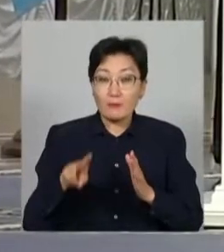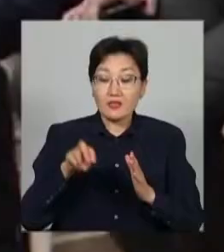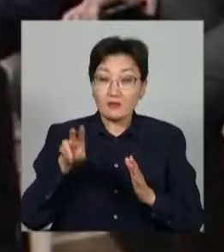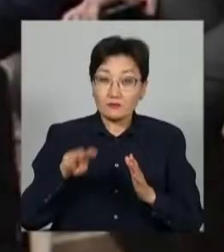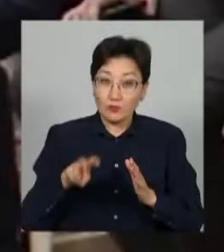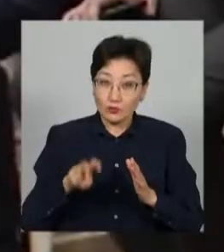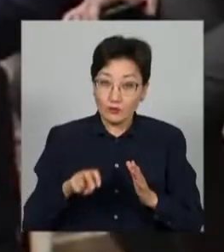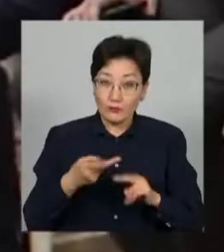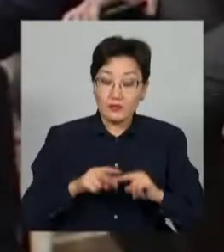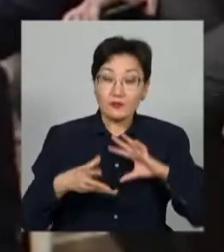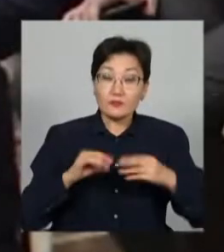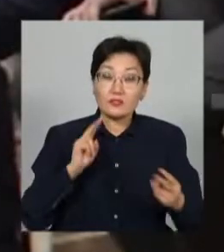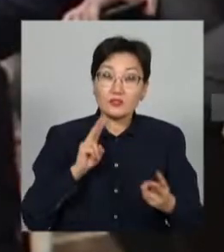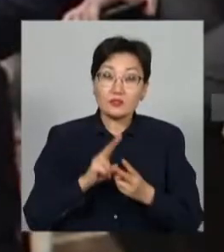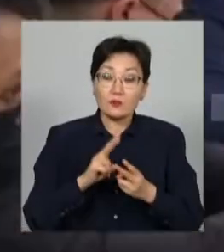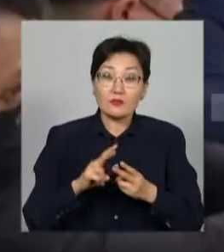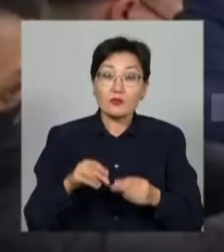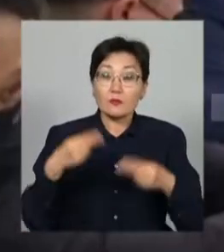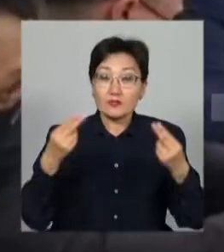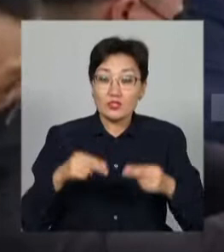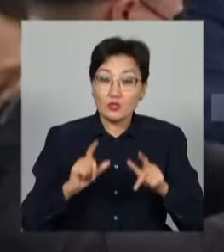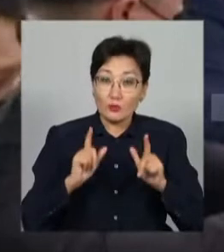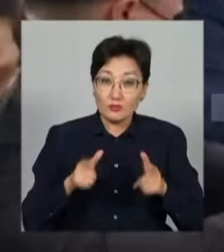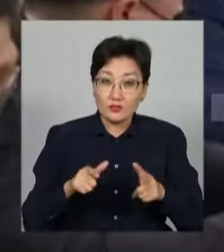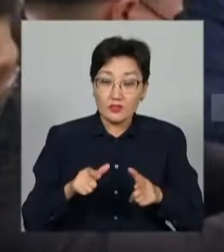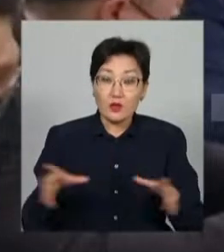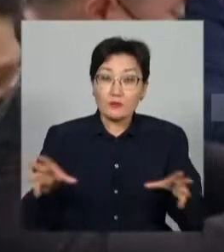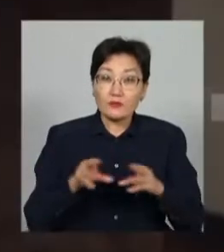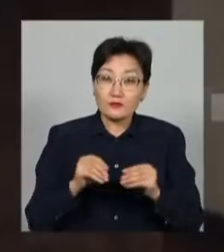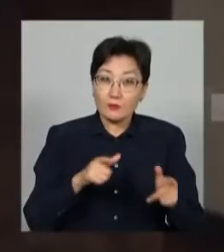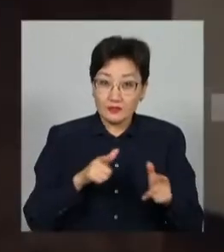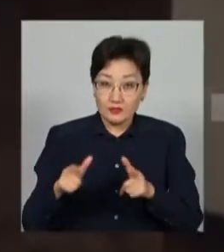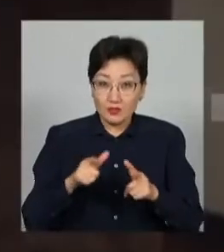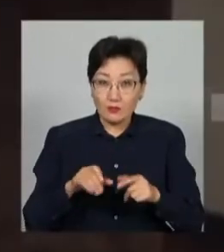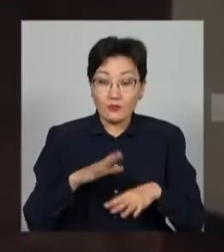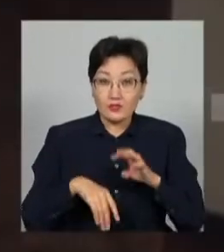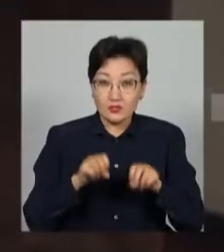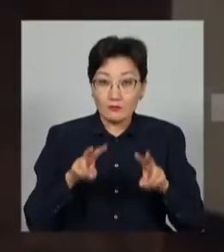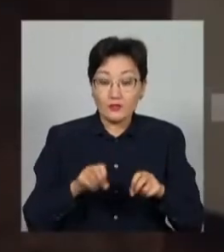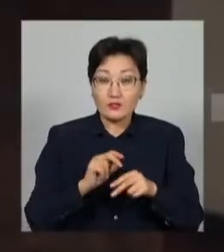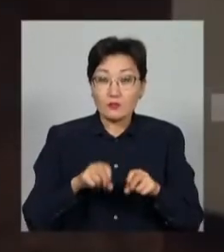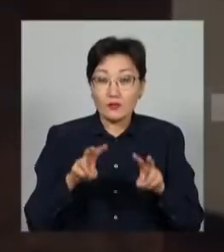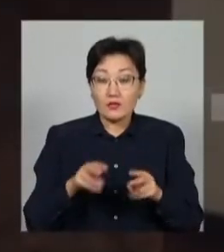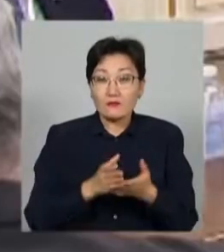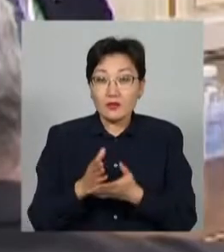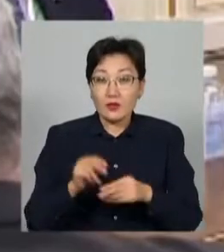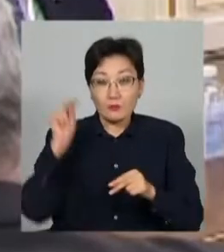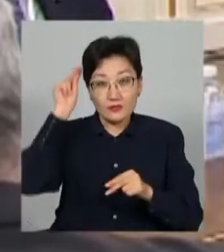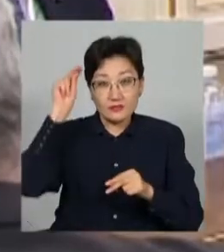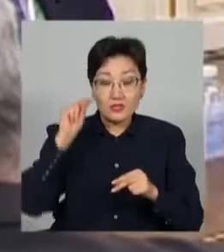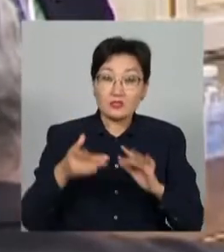25,6 миллиарда долларов. По итогам встречи лидеры стран подписали соглашение о совместной подготовке профессиональных кадров в сферах